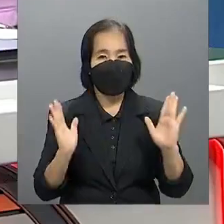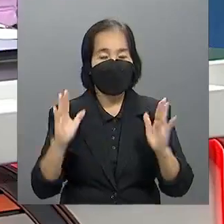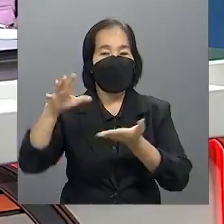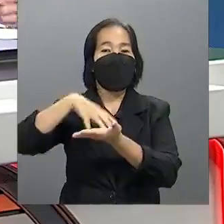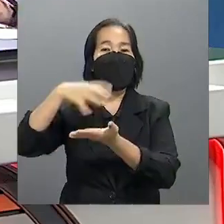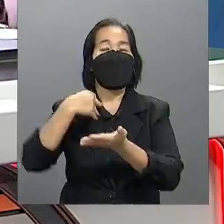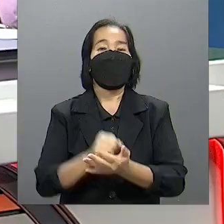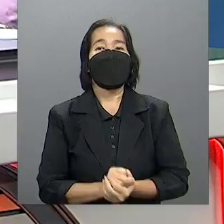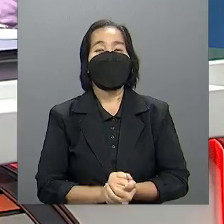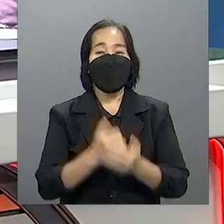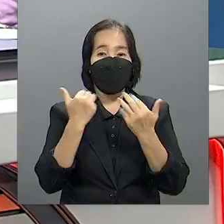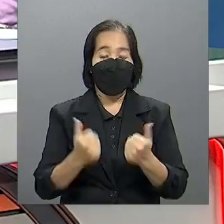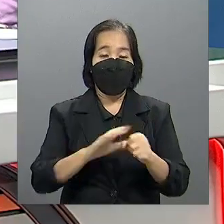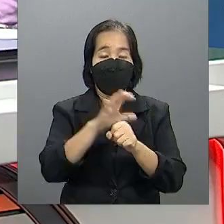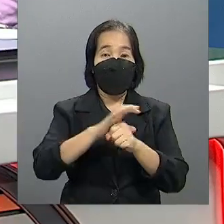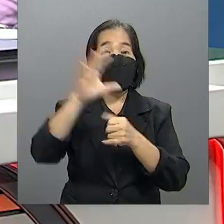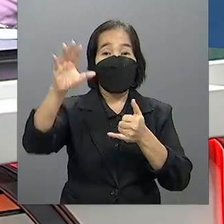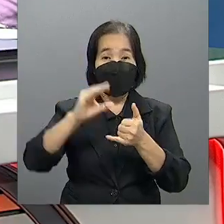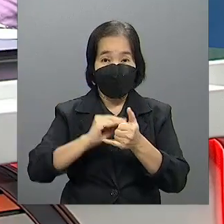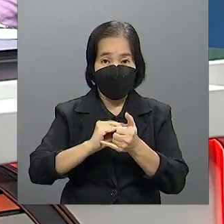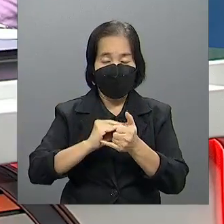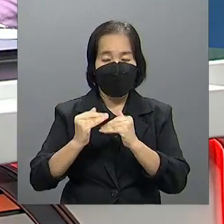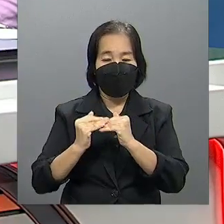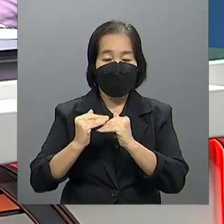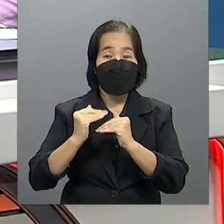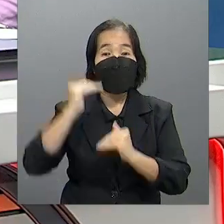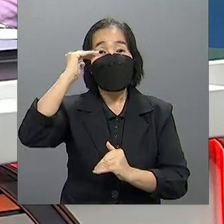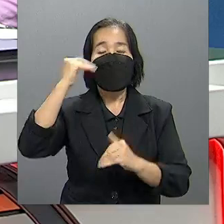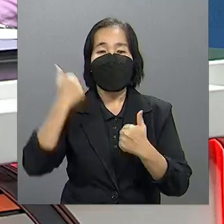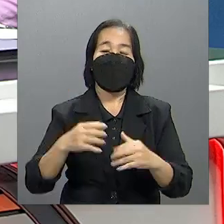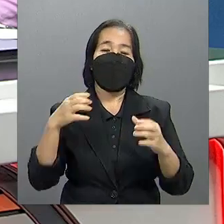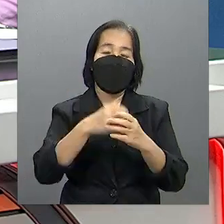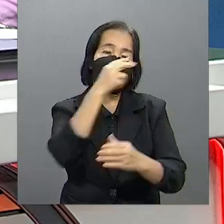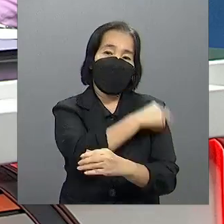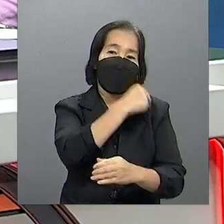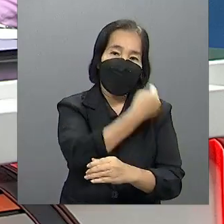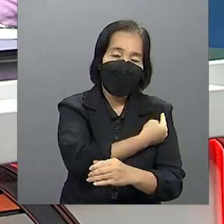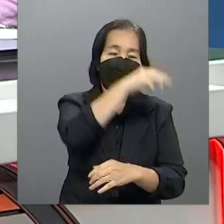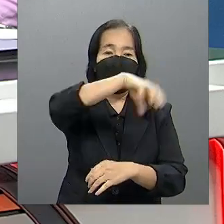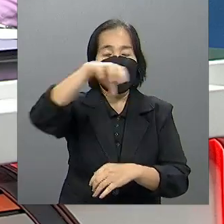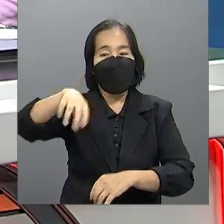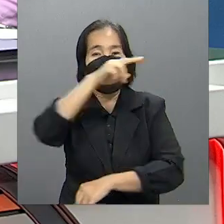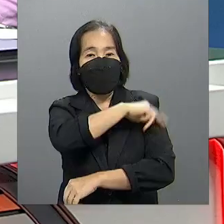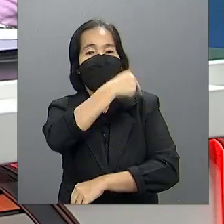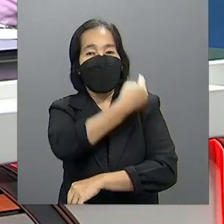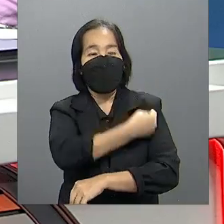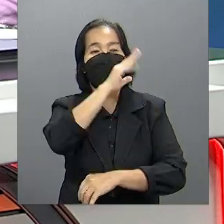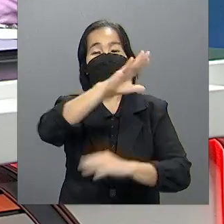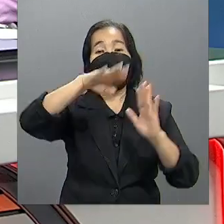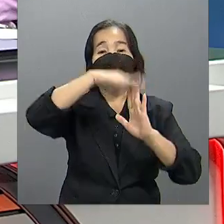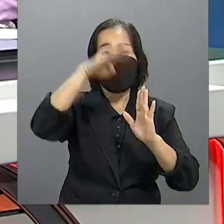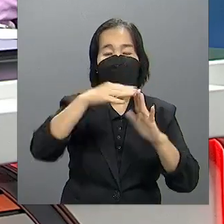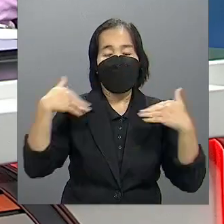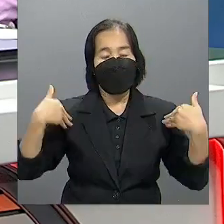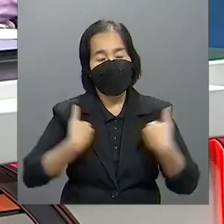าพผู้ติดเชื้อโควิด -19 ที่เพิ่มขึ้นต่อเนื่องทำให้บุคลากรทางการแพทย์โรงพยาบาลต่างๆในพื้นที่ภาคเหนือต้องทำงานอย่างหนักนะคะ